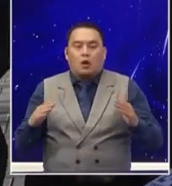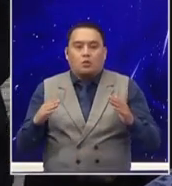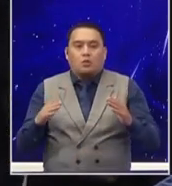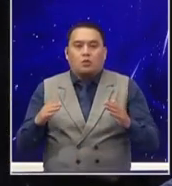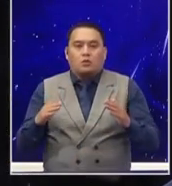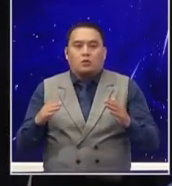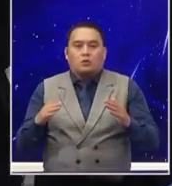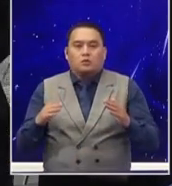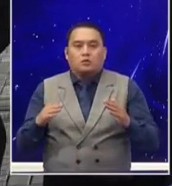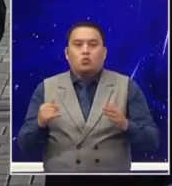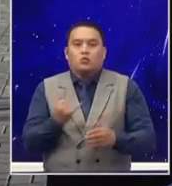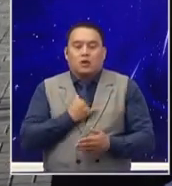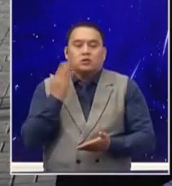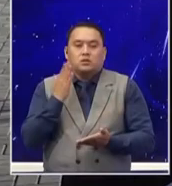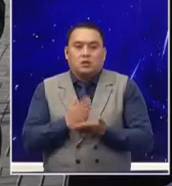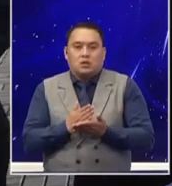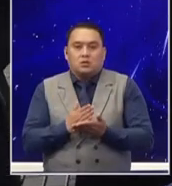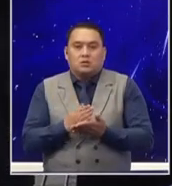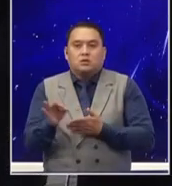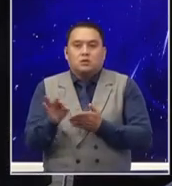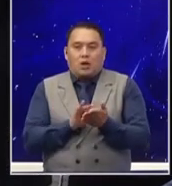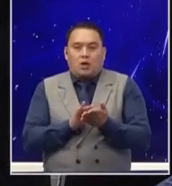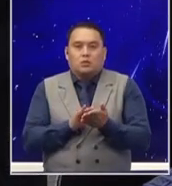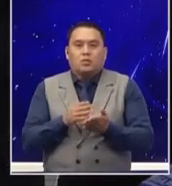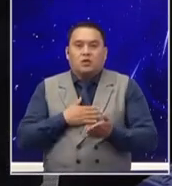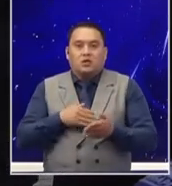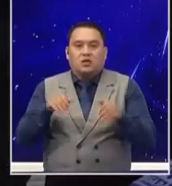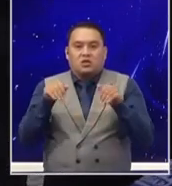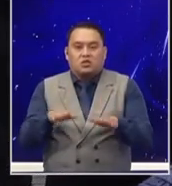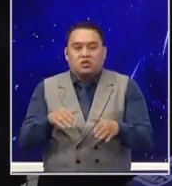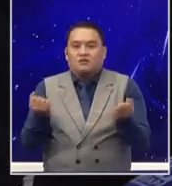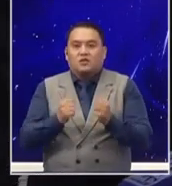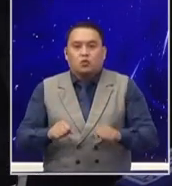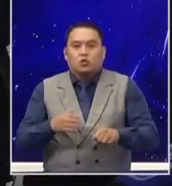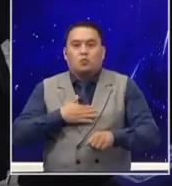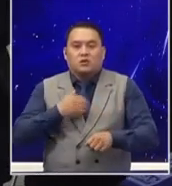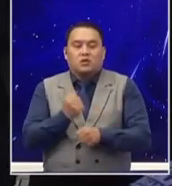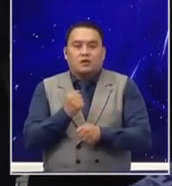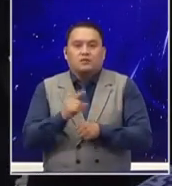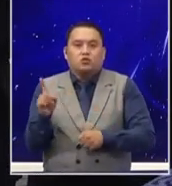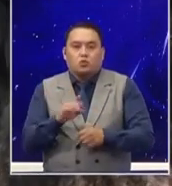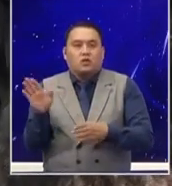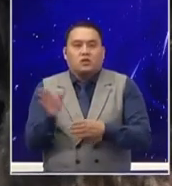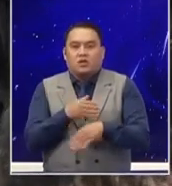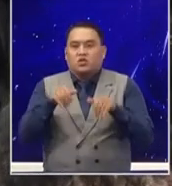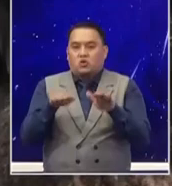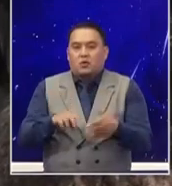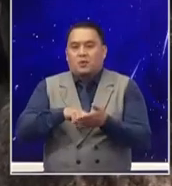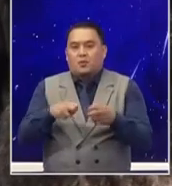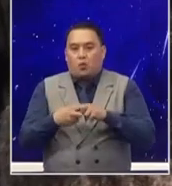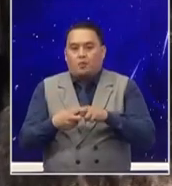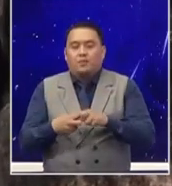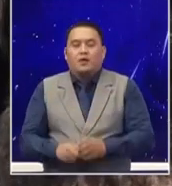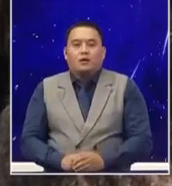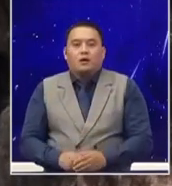Куда-то. К сожалению, есть. Да, это есть, к сожалению, но сразу моментально решить невозможно, но мы все делаем для того, чтобы решить. В ходе насыщенной и